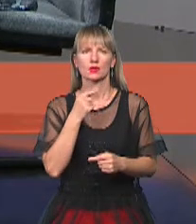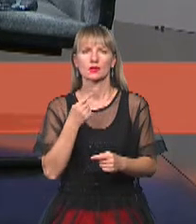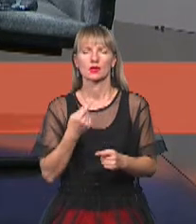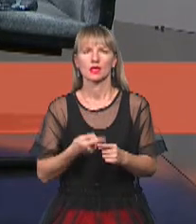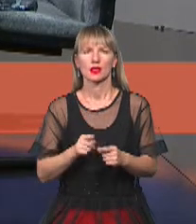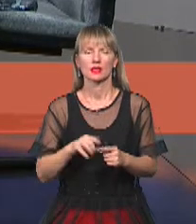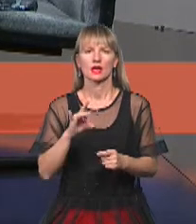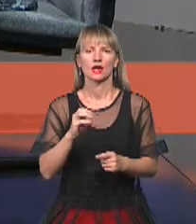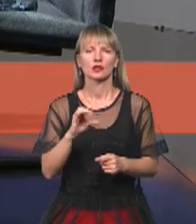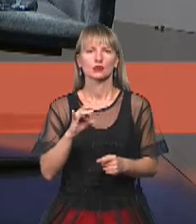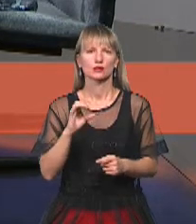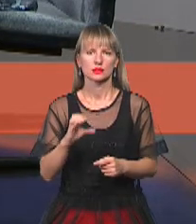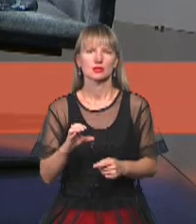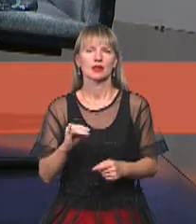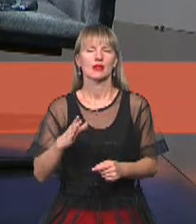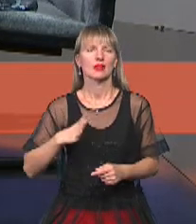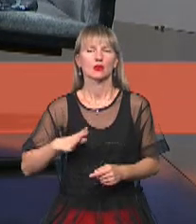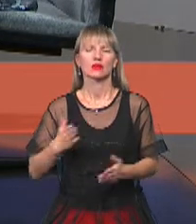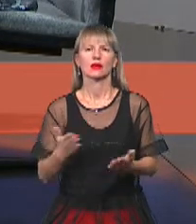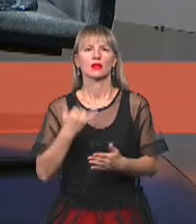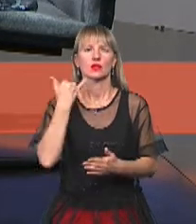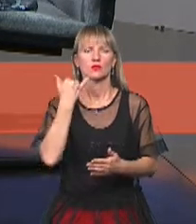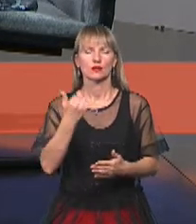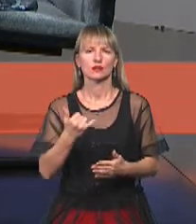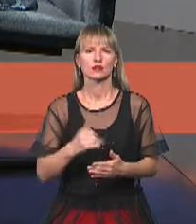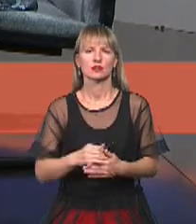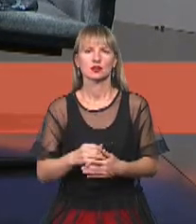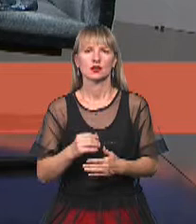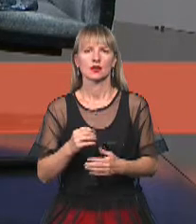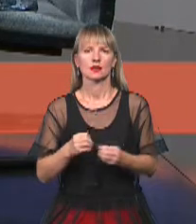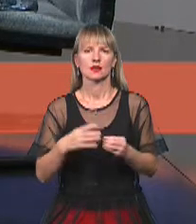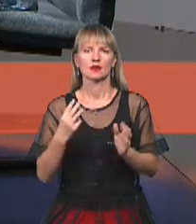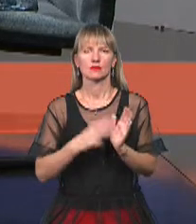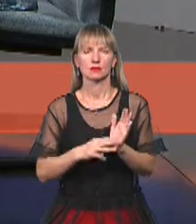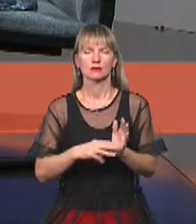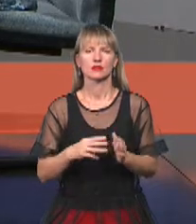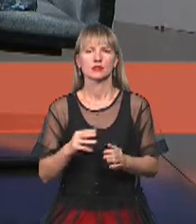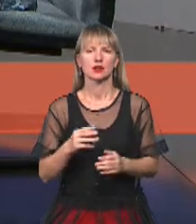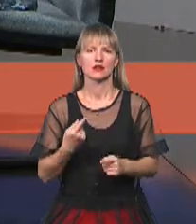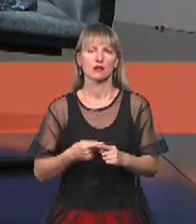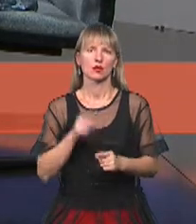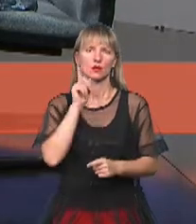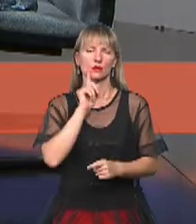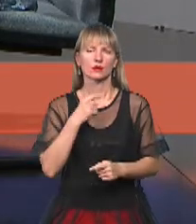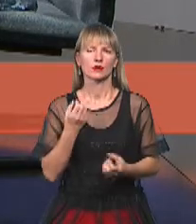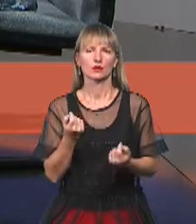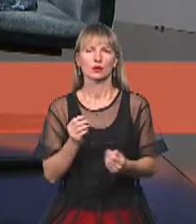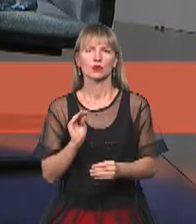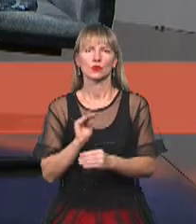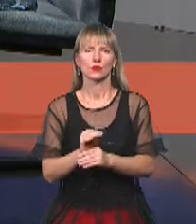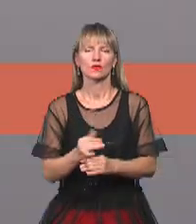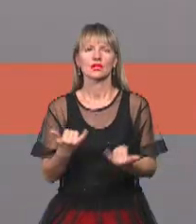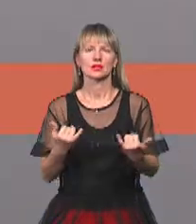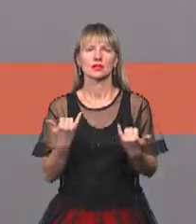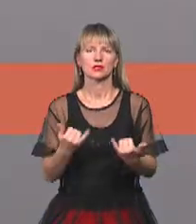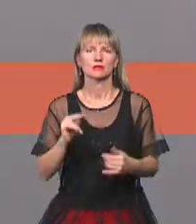і не очікує, як додзвонитися до 1580. Дуже зручно це. Я трохи доповню пані Анастасію. Ми зараз